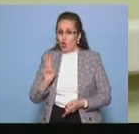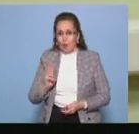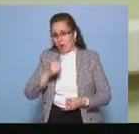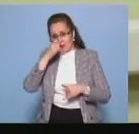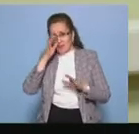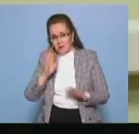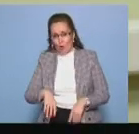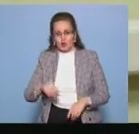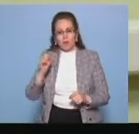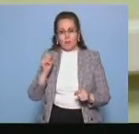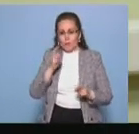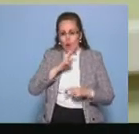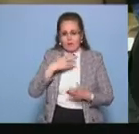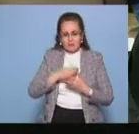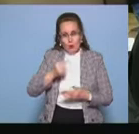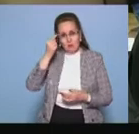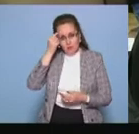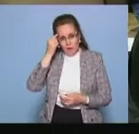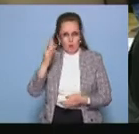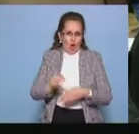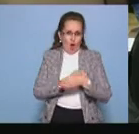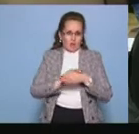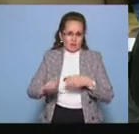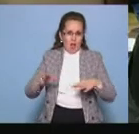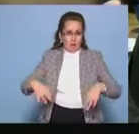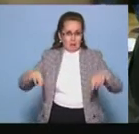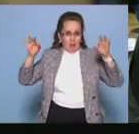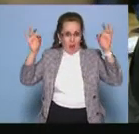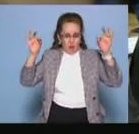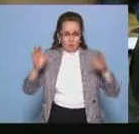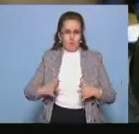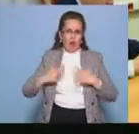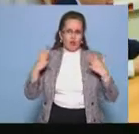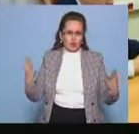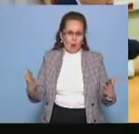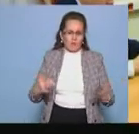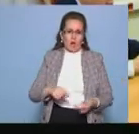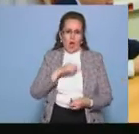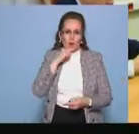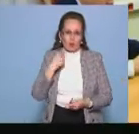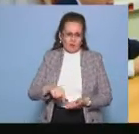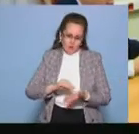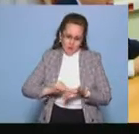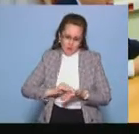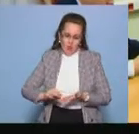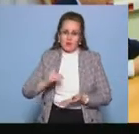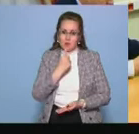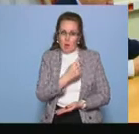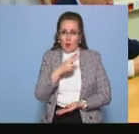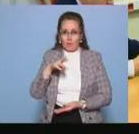на региональных площадках, на официальном сайте Большого этнографического диктанта с 1 по 4 ноября будет